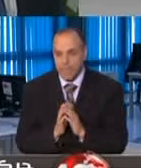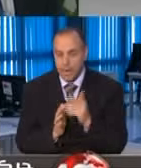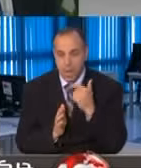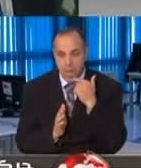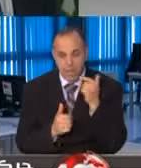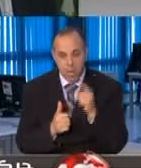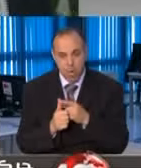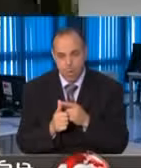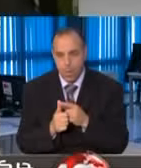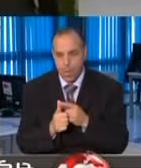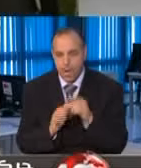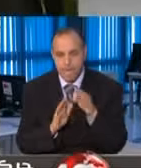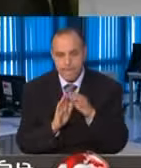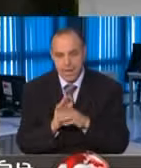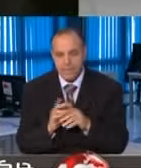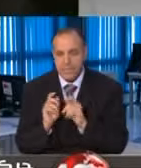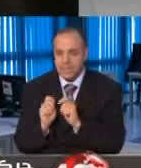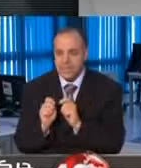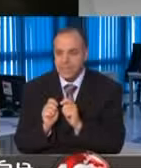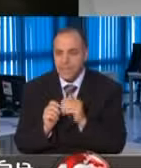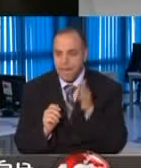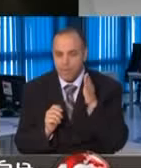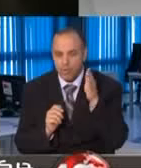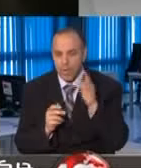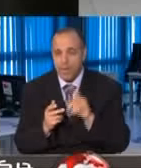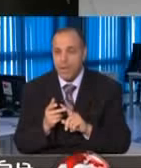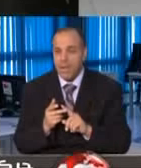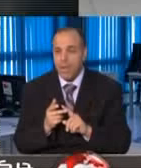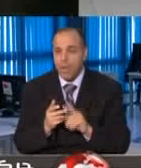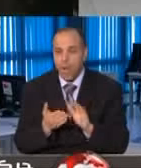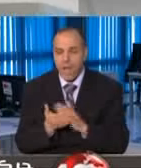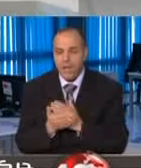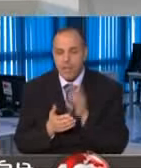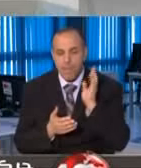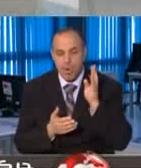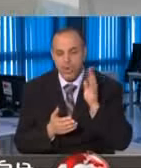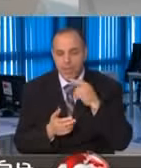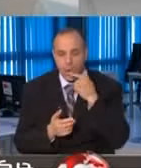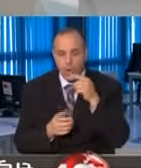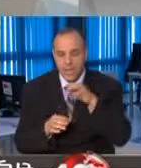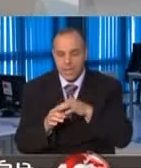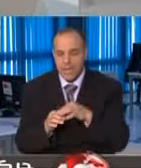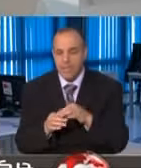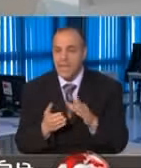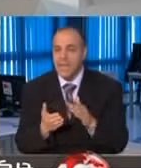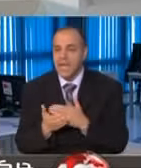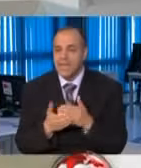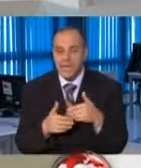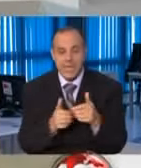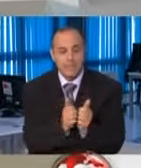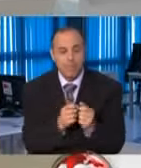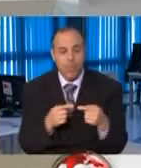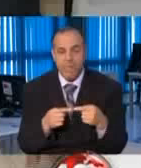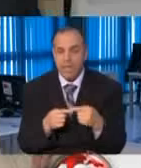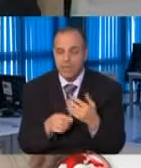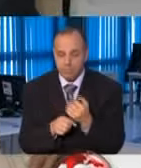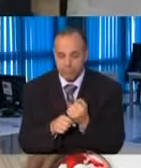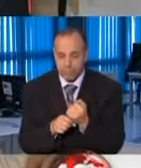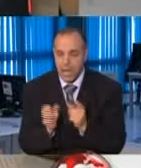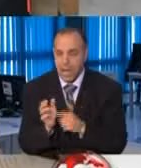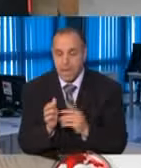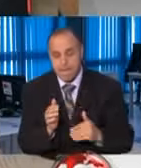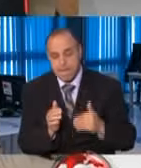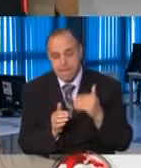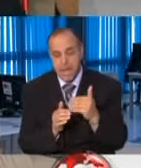وفي مقدمتها وضع الخطة السياسية المستقبلية وإعداد مؤتمر انتخابي يؤهل الحزب مواجهة الاستحقاقات